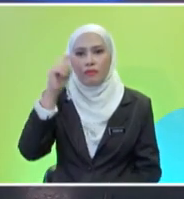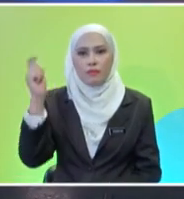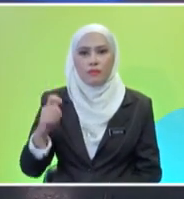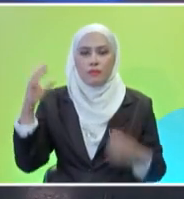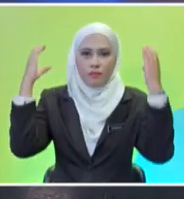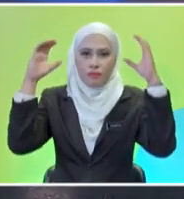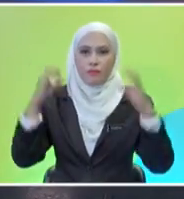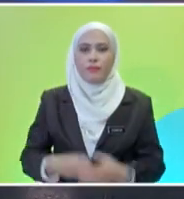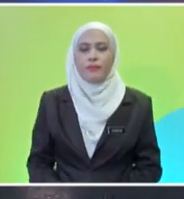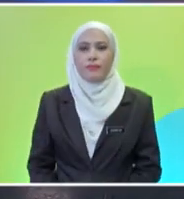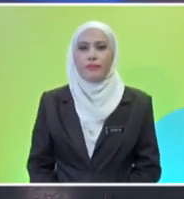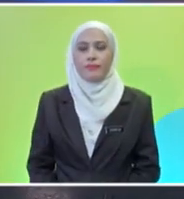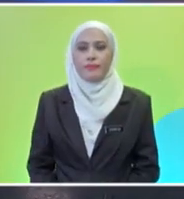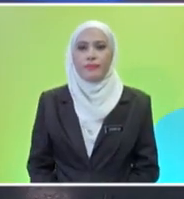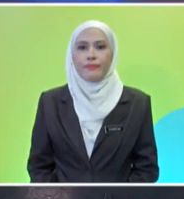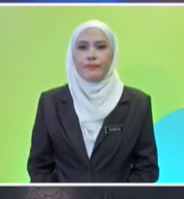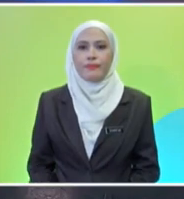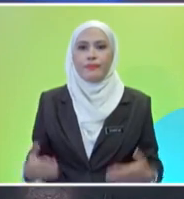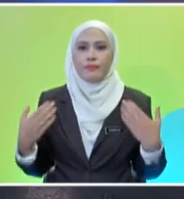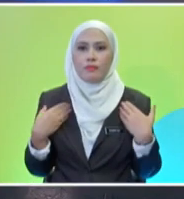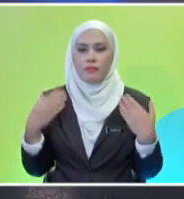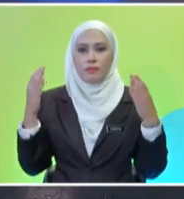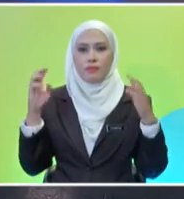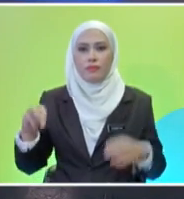Baiklah ada pertanyaan